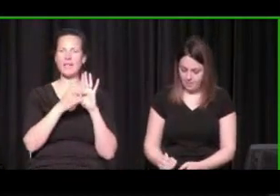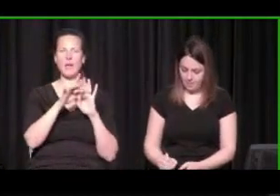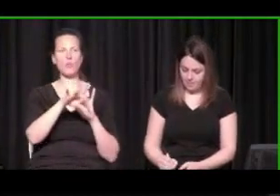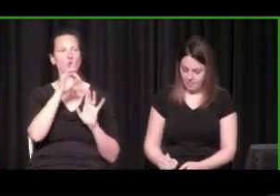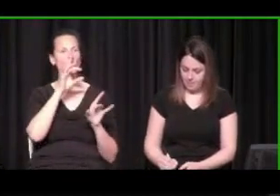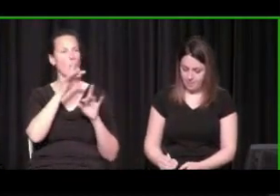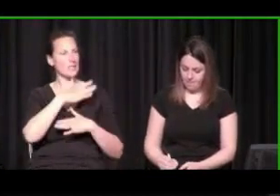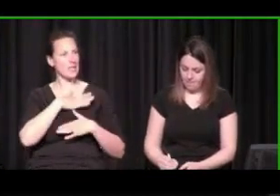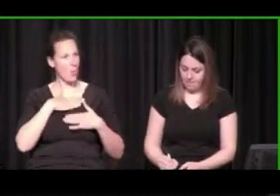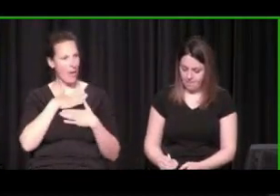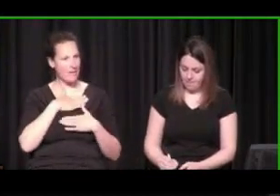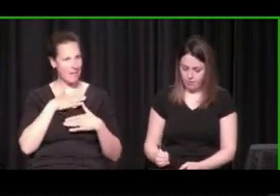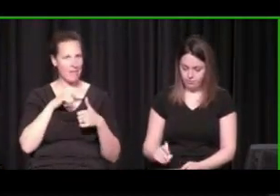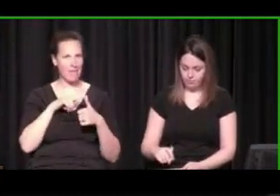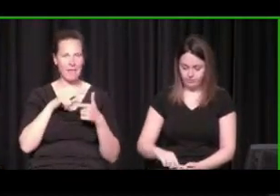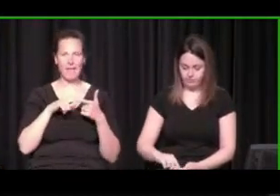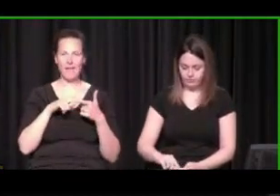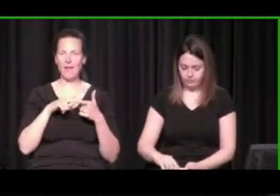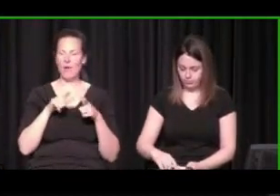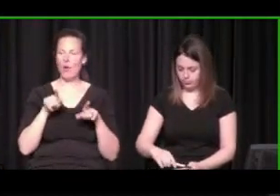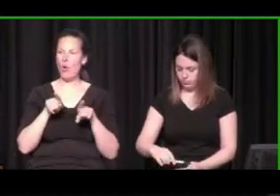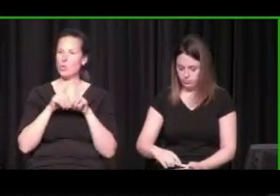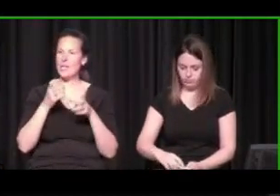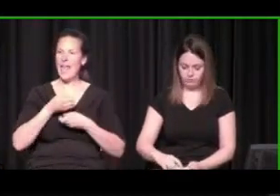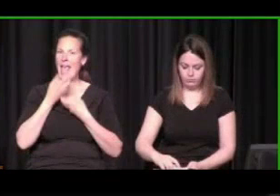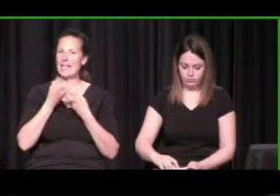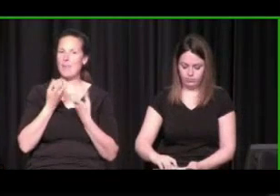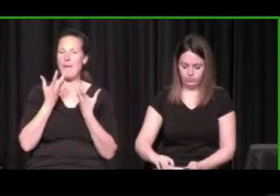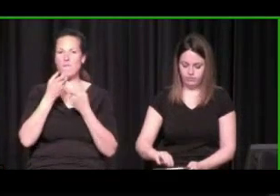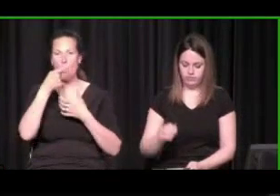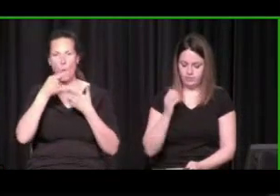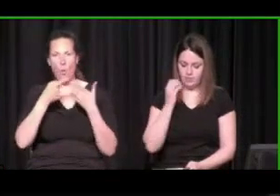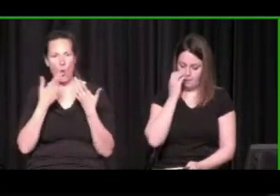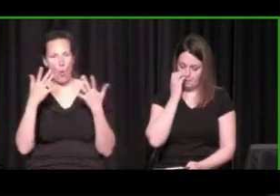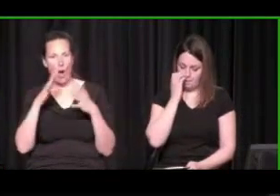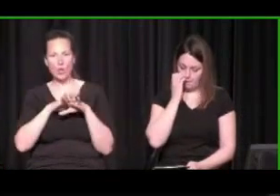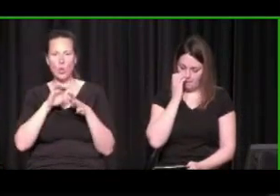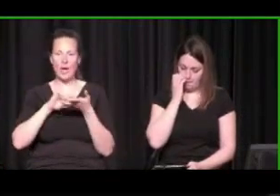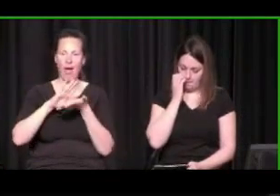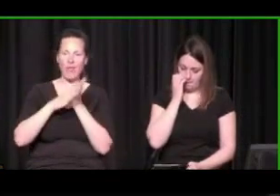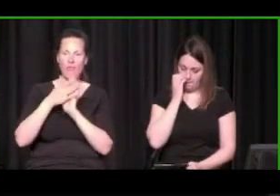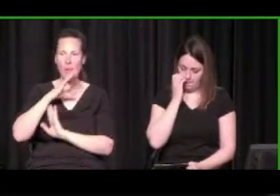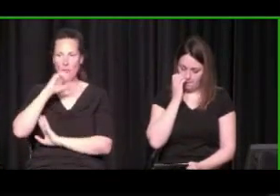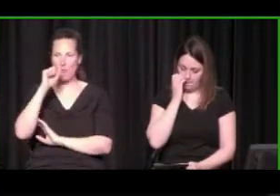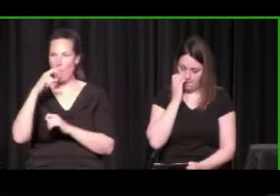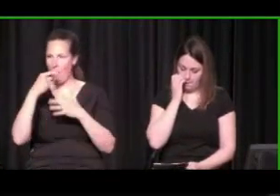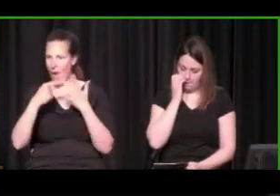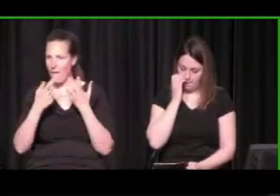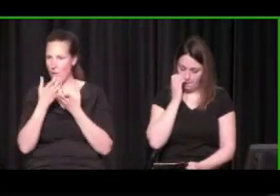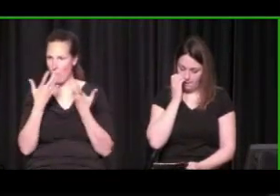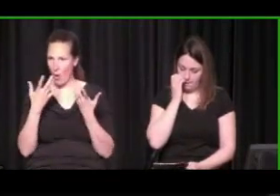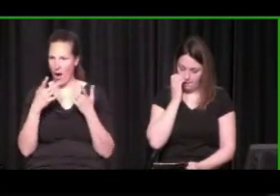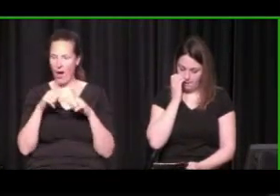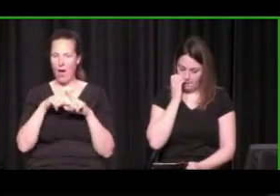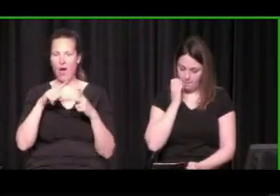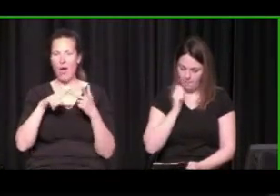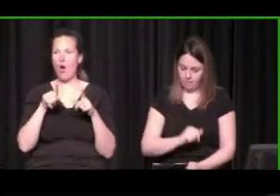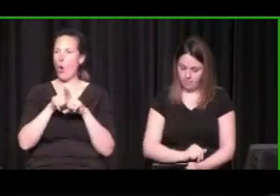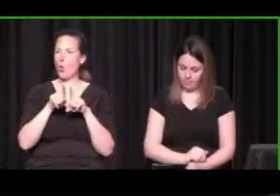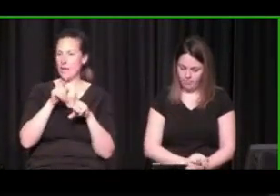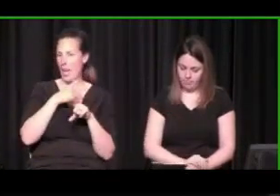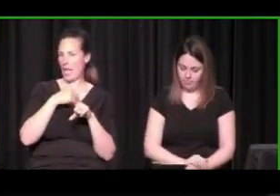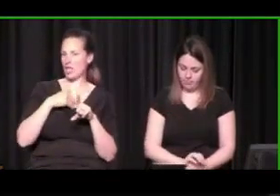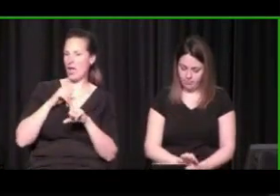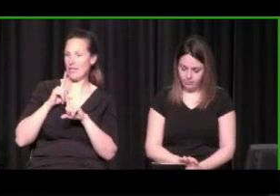exprimer ses souhaits finalement par rapport à sa vieillesse, avoir l'occasion d'en discuter avec d'autres personnes